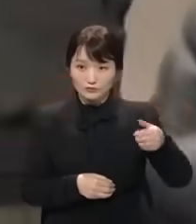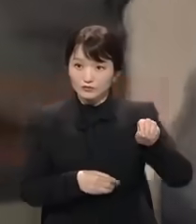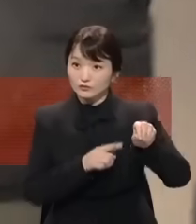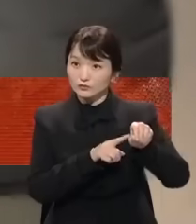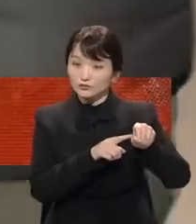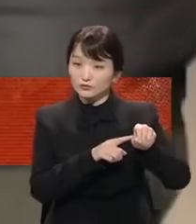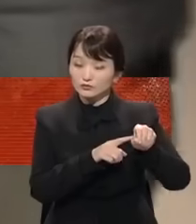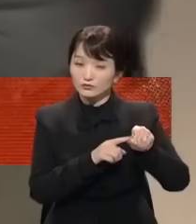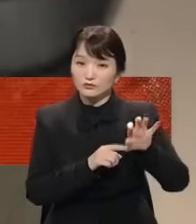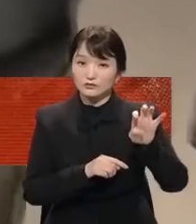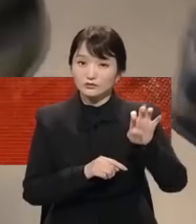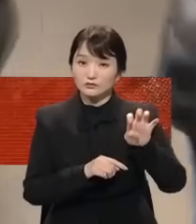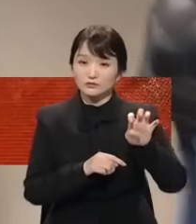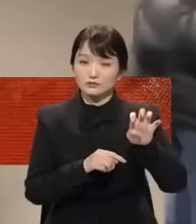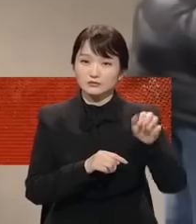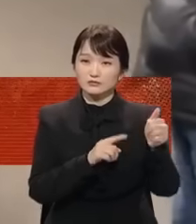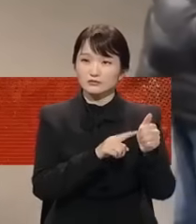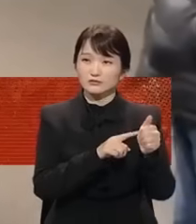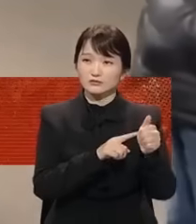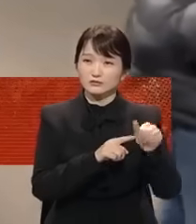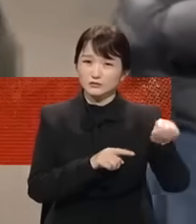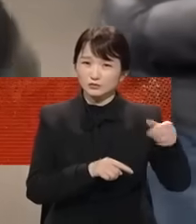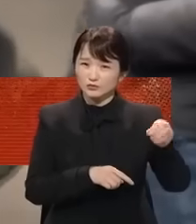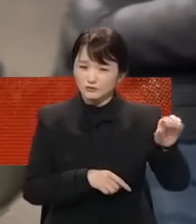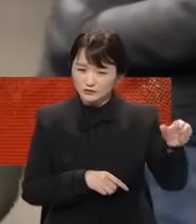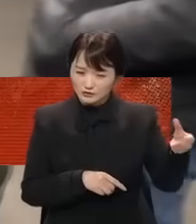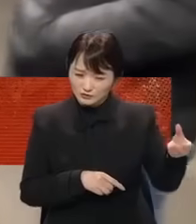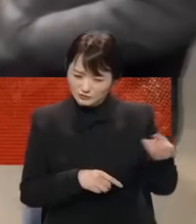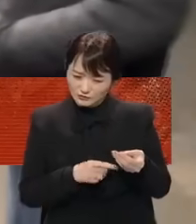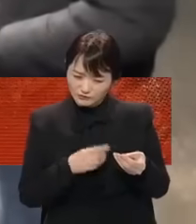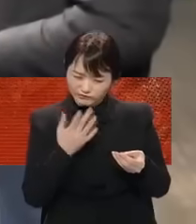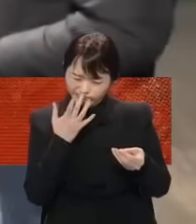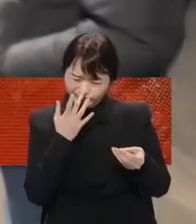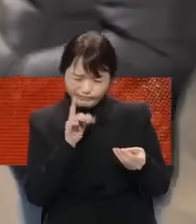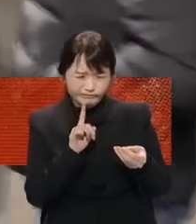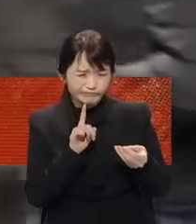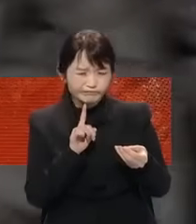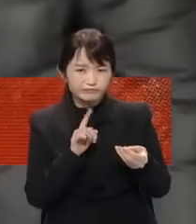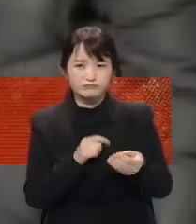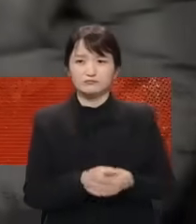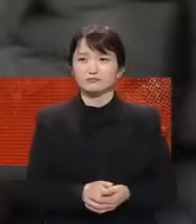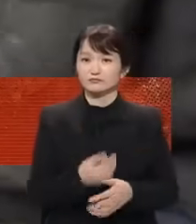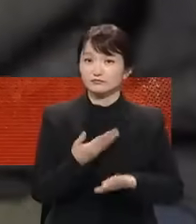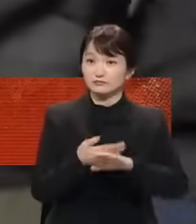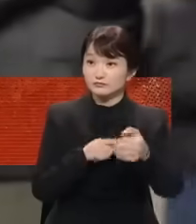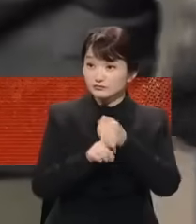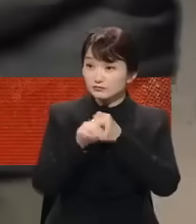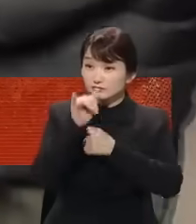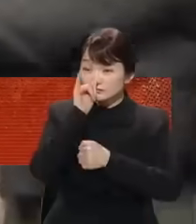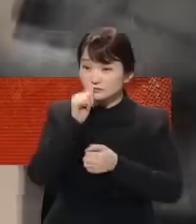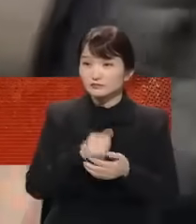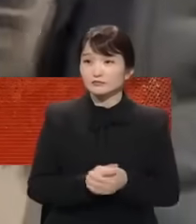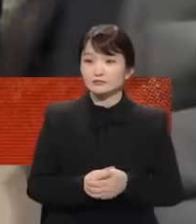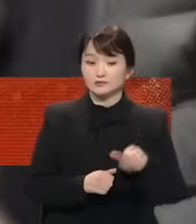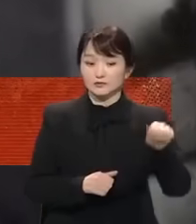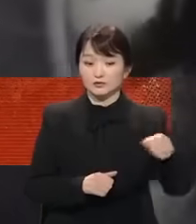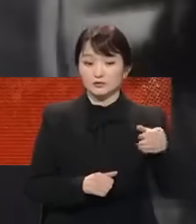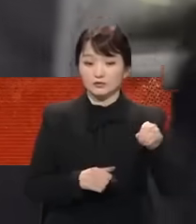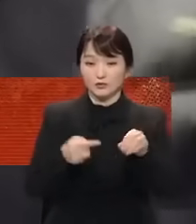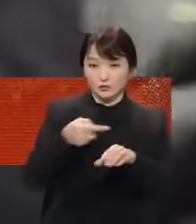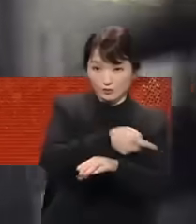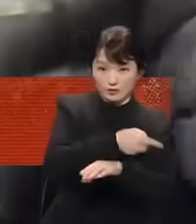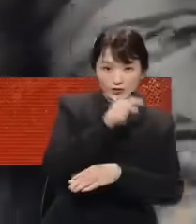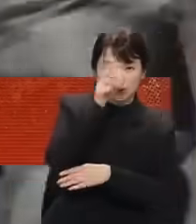남성이 말이죠 글쎄 500만 원 때문에 저렇게 한다는 건 잘 이해가 가지 않습니다 아 그럼 다른 이유가 있을 걸로 보 지금 이제이 500만 원 이외에도